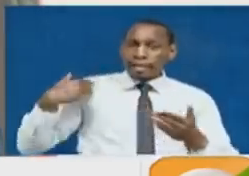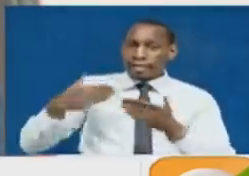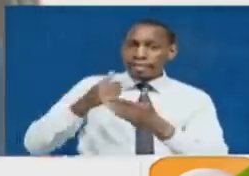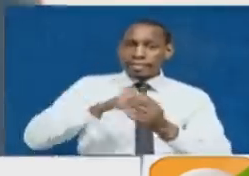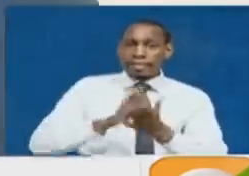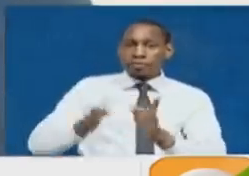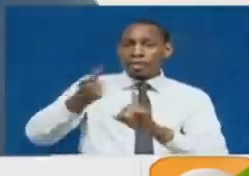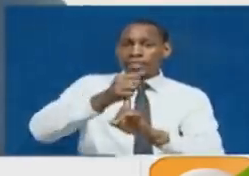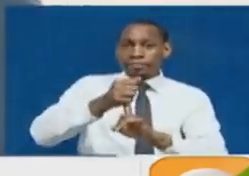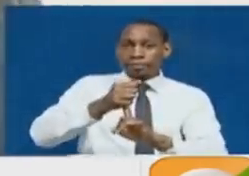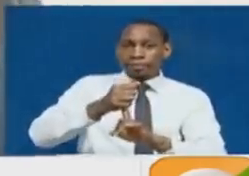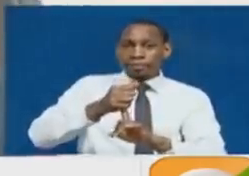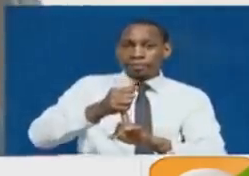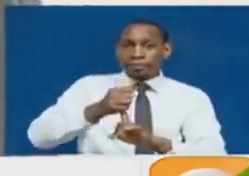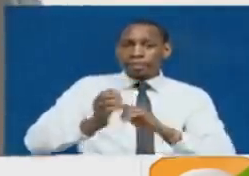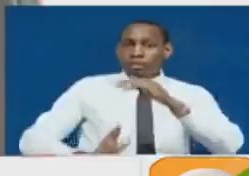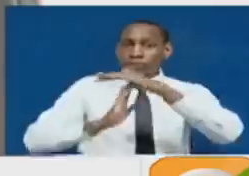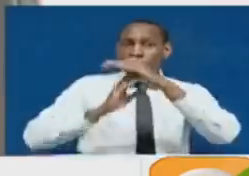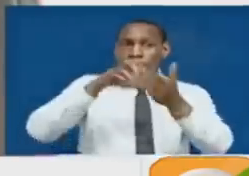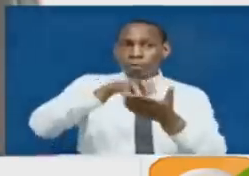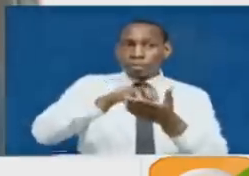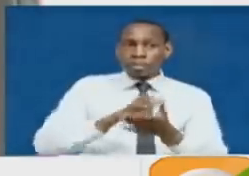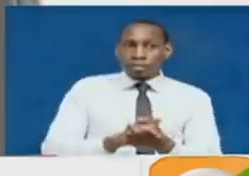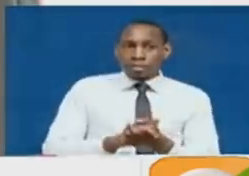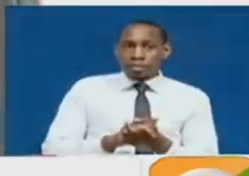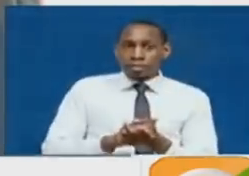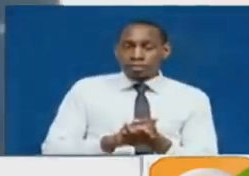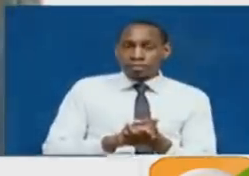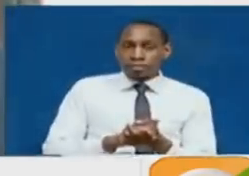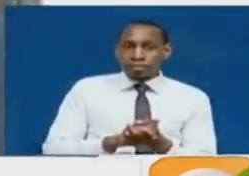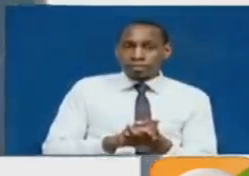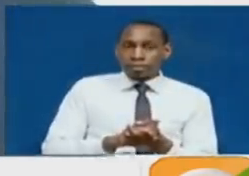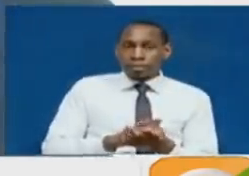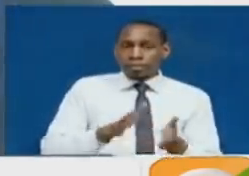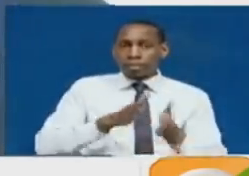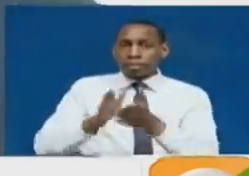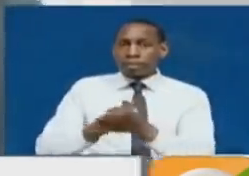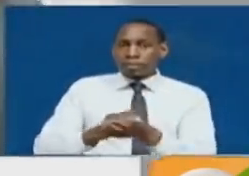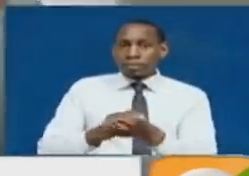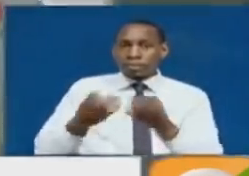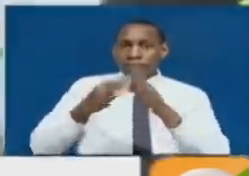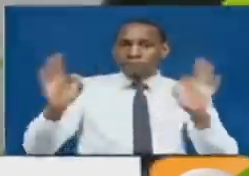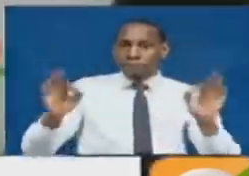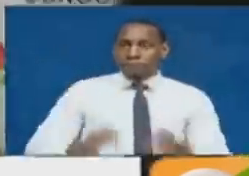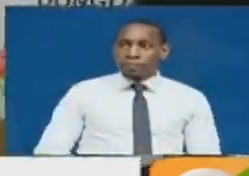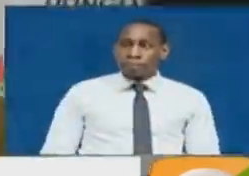until we reach that mountain top to go and plant the flag of liberation on top.